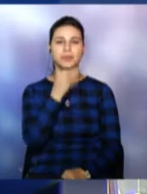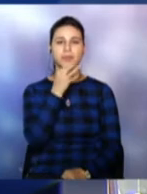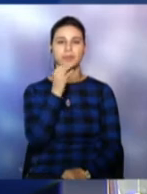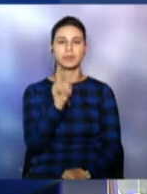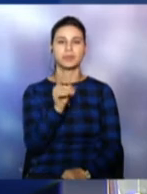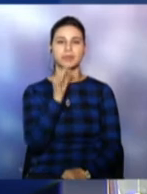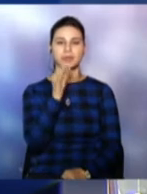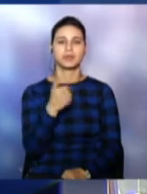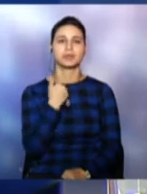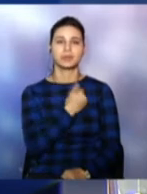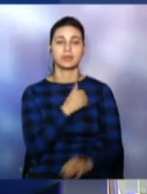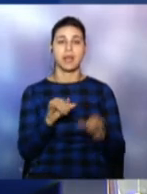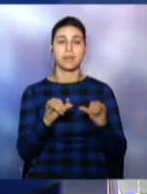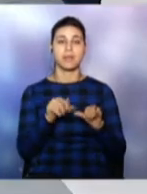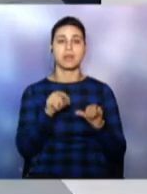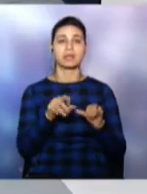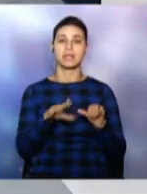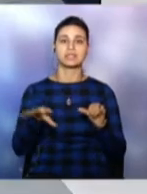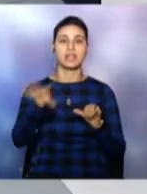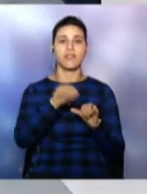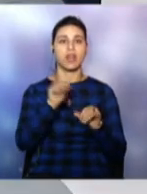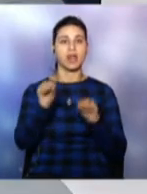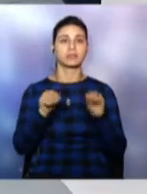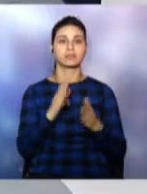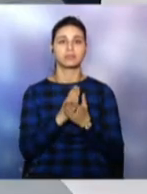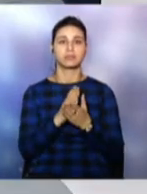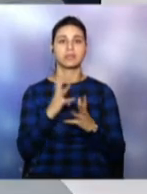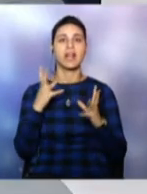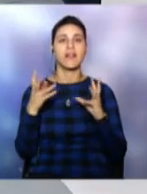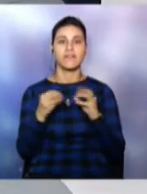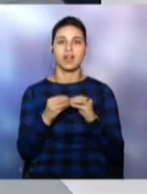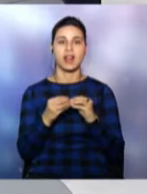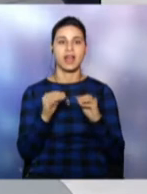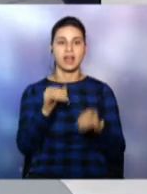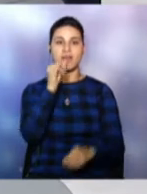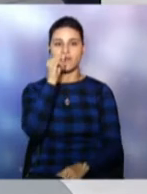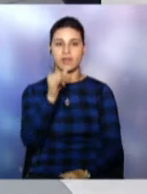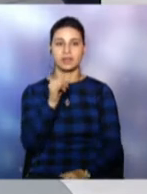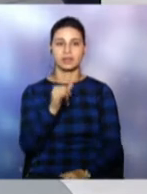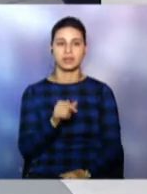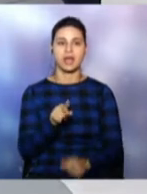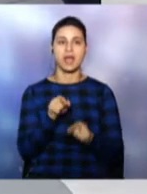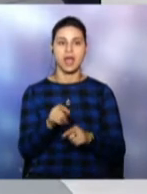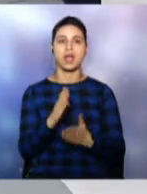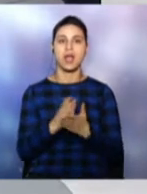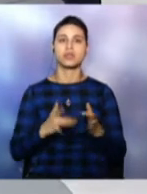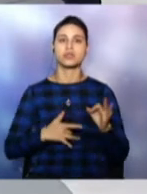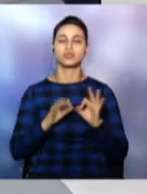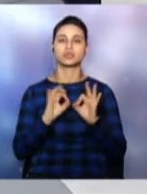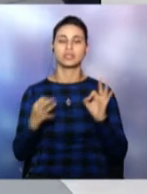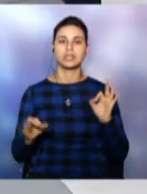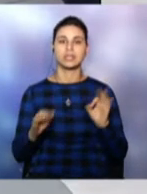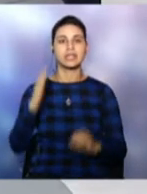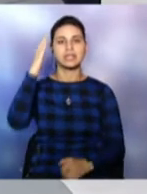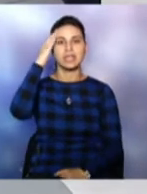ვიტყვი, რომ ჩვენს მაგიდაზე ახლა ყველა ორგანო დებს თითქმის, უბრალოდ ყველა არ დაგვეტეოდა, აქ არის კუჭნაწლავის ტრაქტიც,